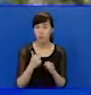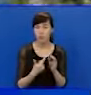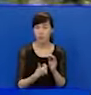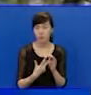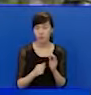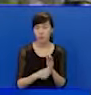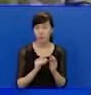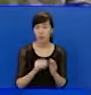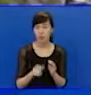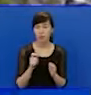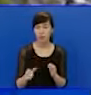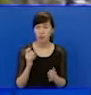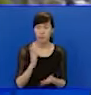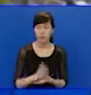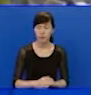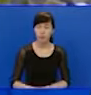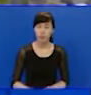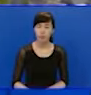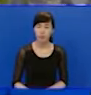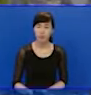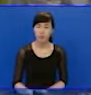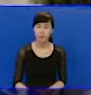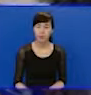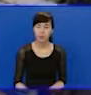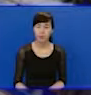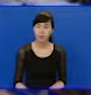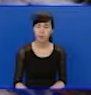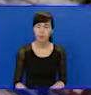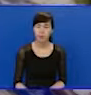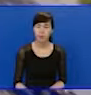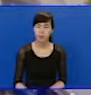азамат жұмыспен қамтылды. Нұрмахан Кенжехан, Батыр Оразбек, Бақыт Байлар, оңтүстік ақпарат.